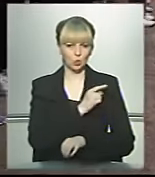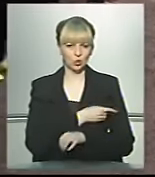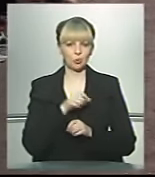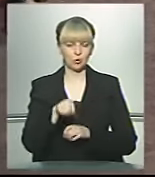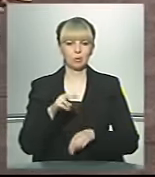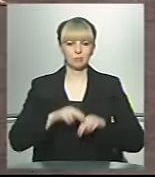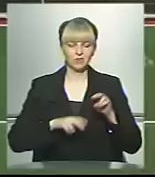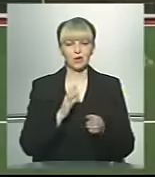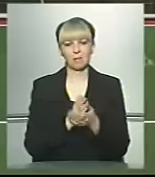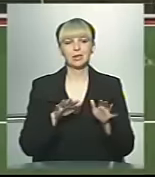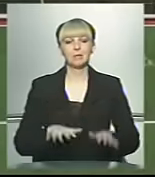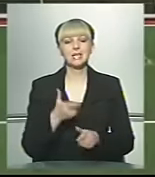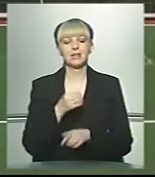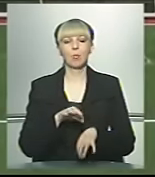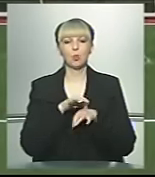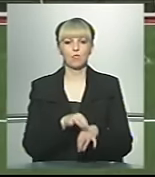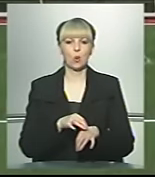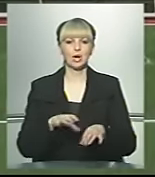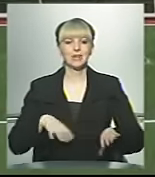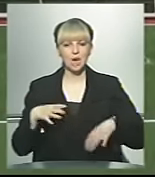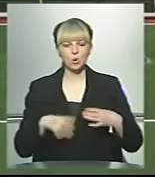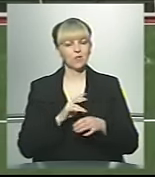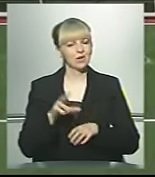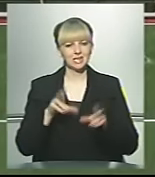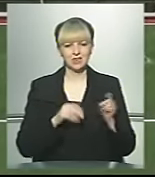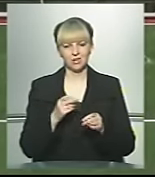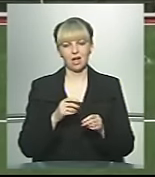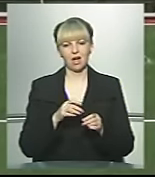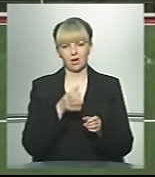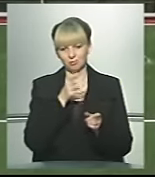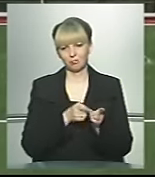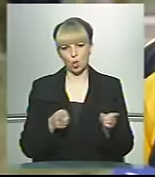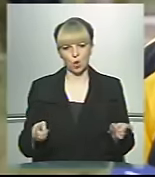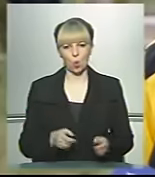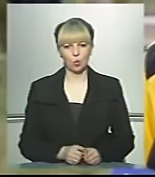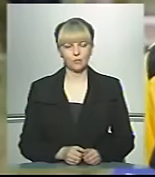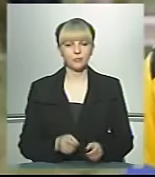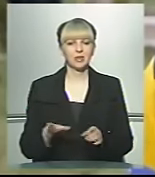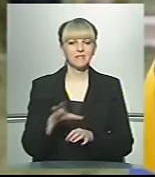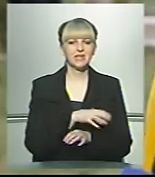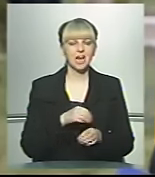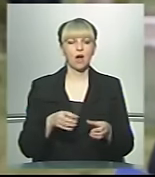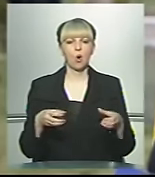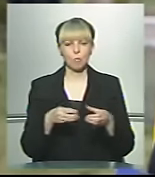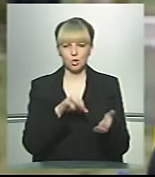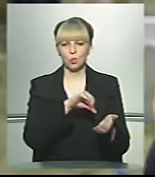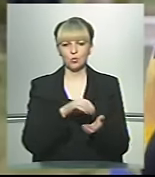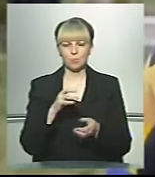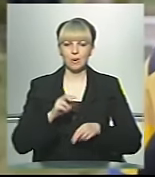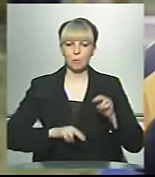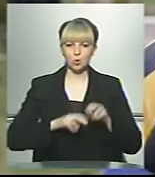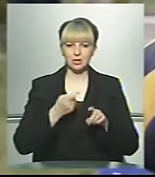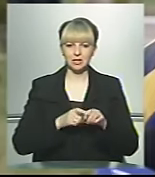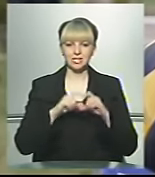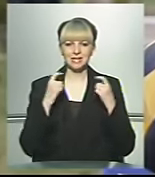його звести і мати місце, де проводити тренування, незважаючи на пору року. Вся команда участвувала при постройці